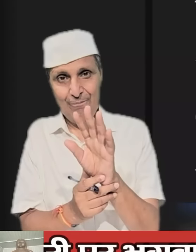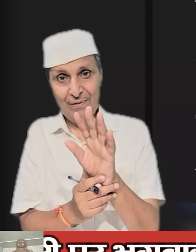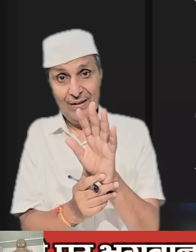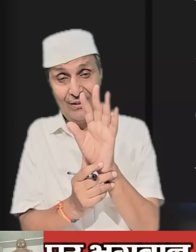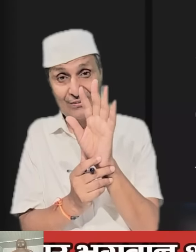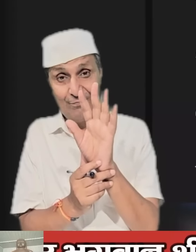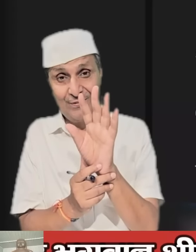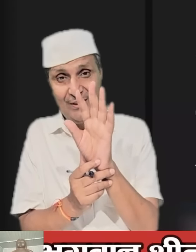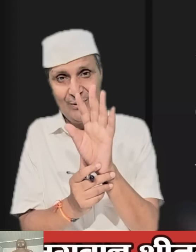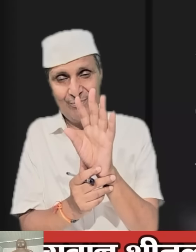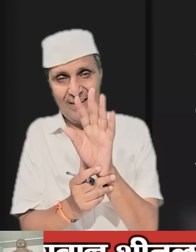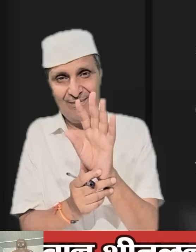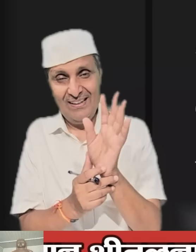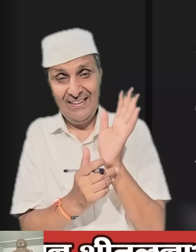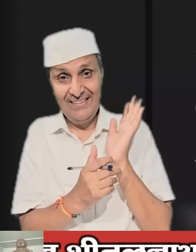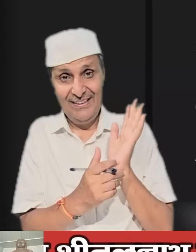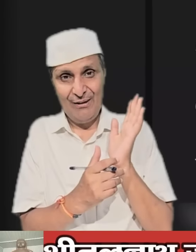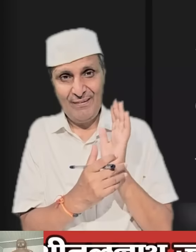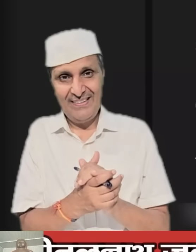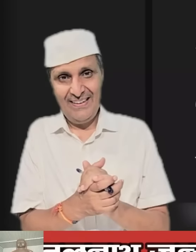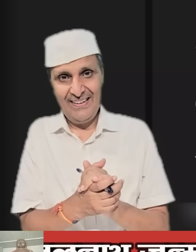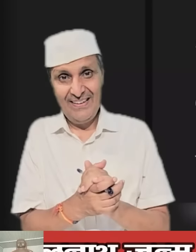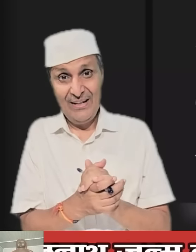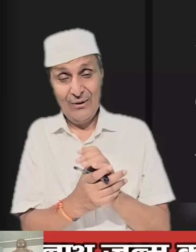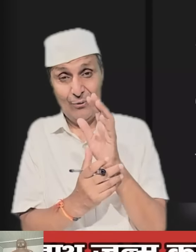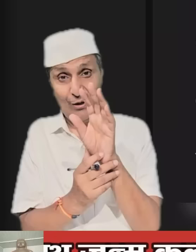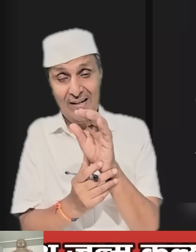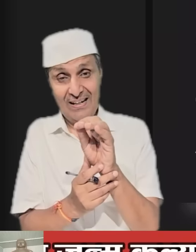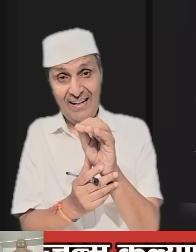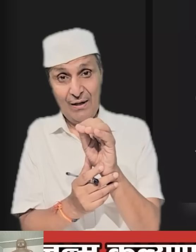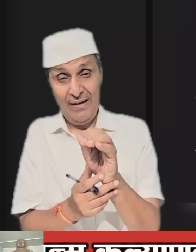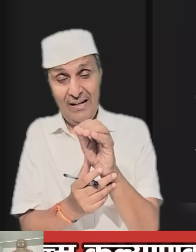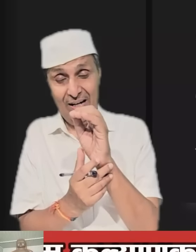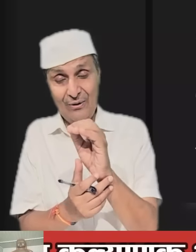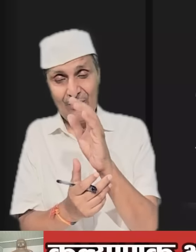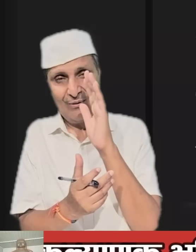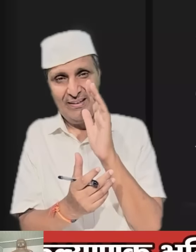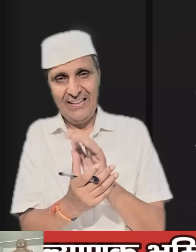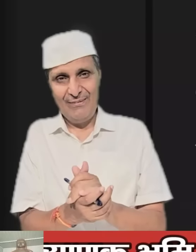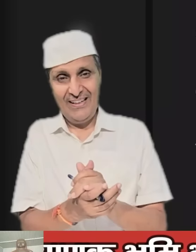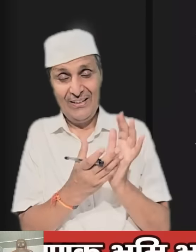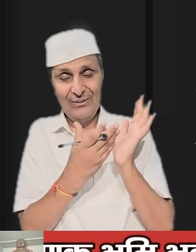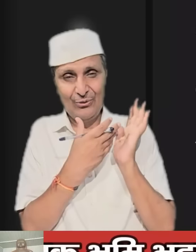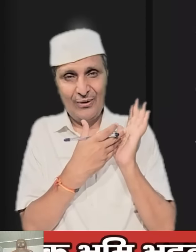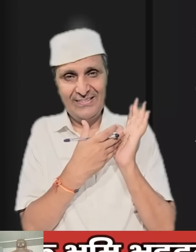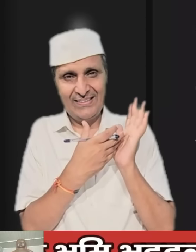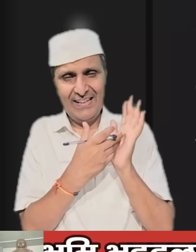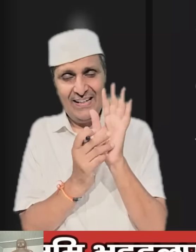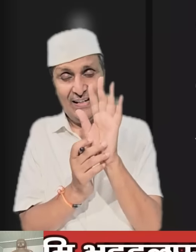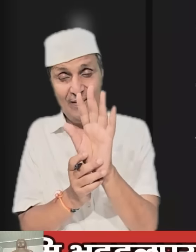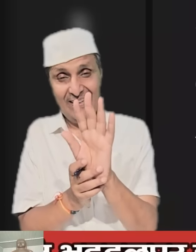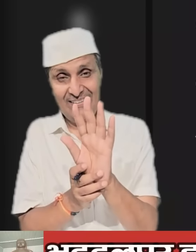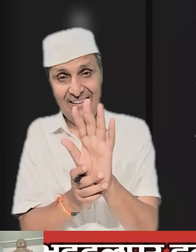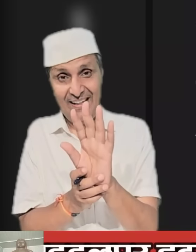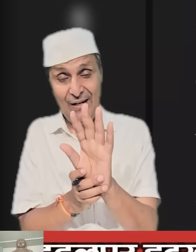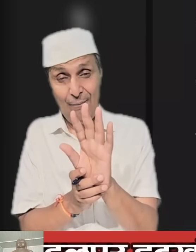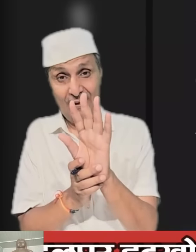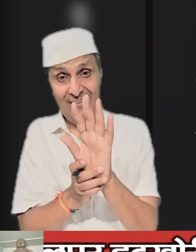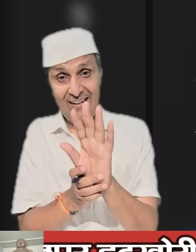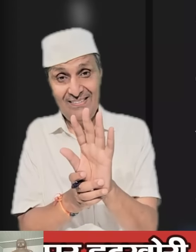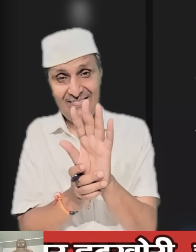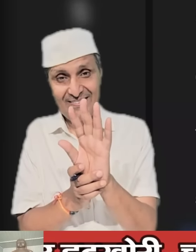होगा, सबसे टॉप करने वाली यहाँ पढ़ती है, गोल्ड मेडल के रैंक में एक और बिटिया भी है। दोनों के चित्र देख रहे हैं, हम नहीं कह रहे जैन